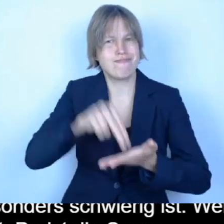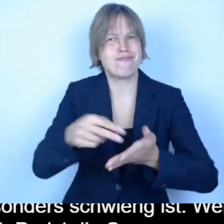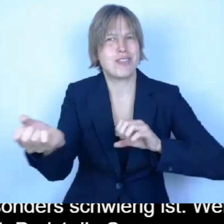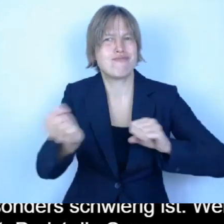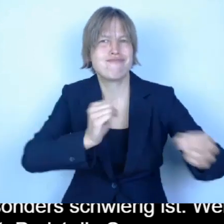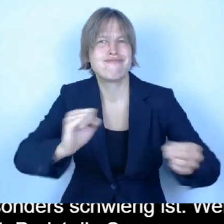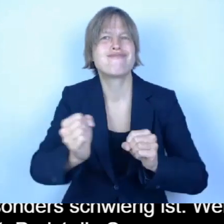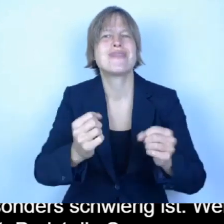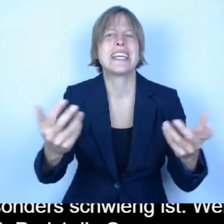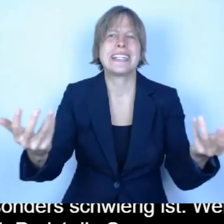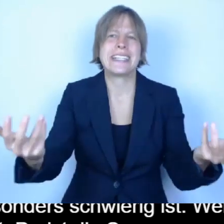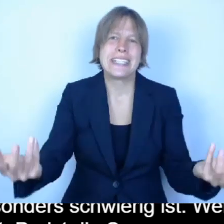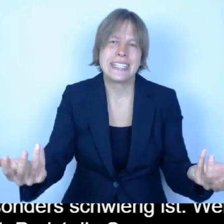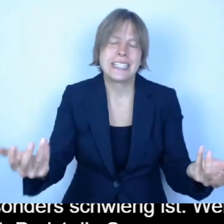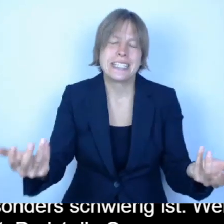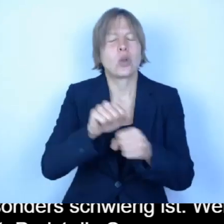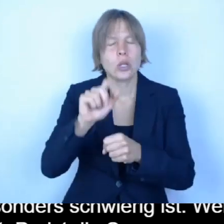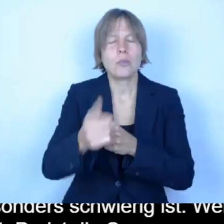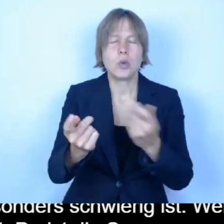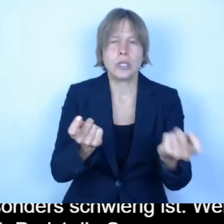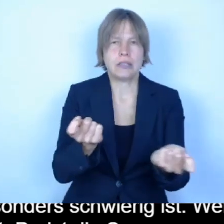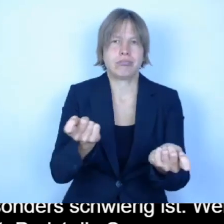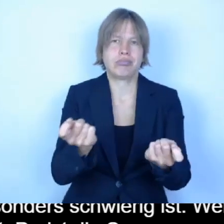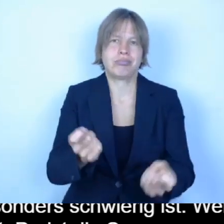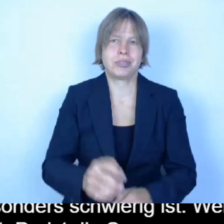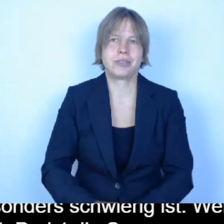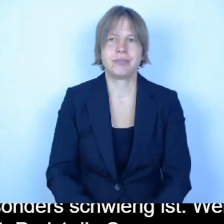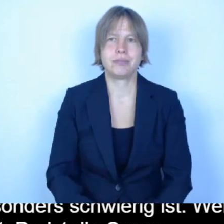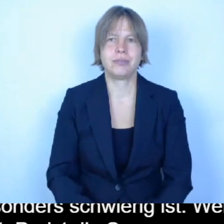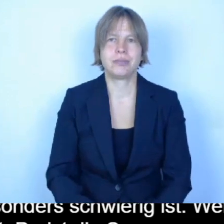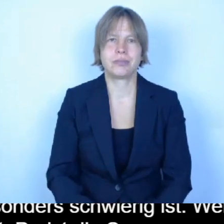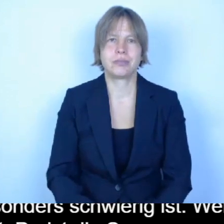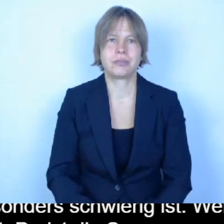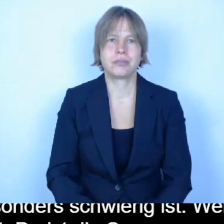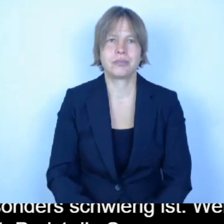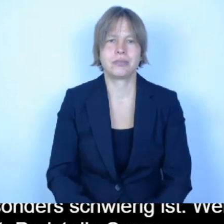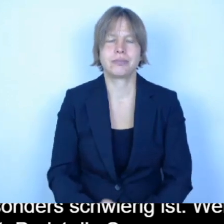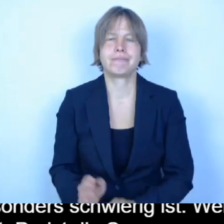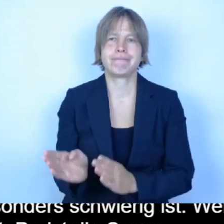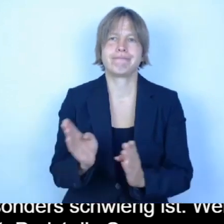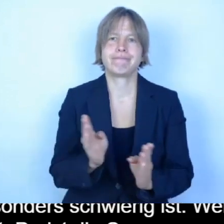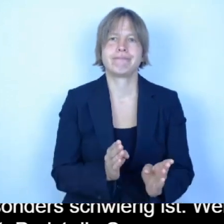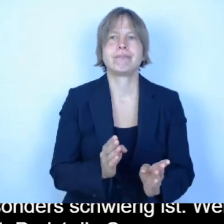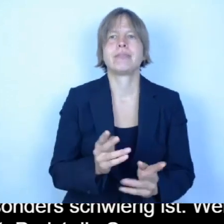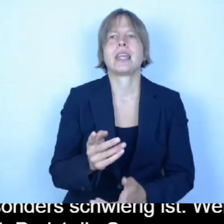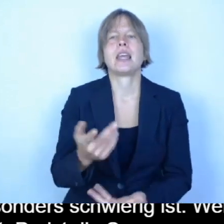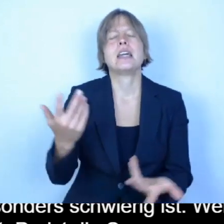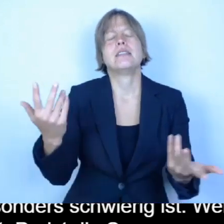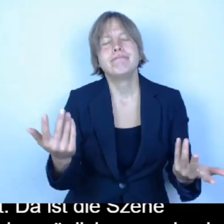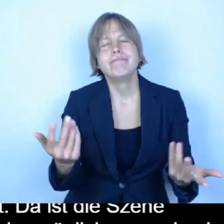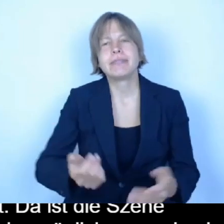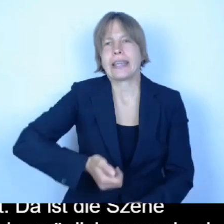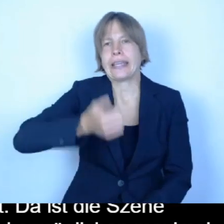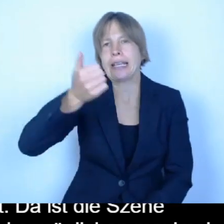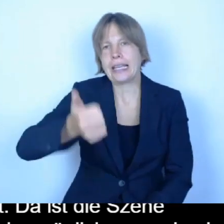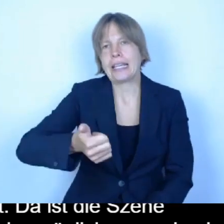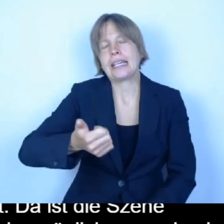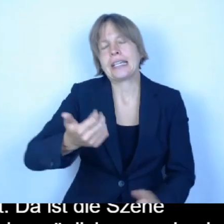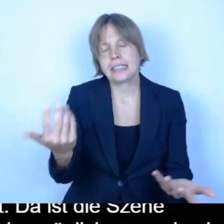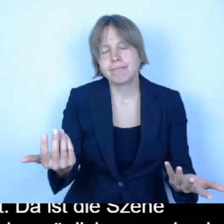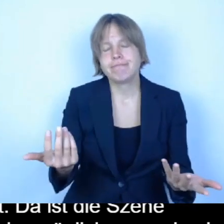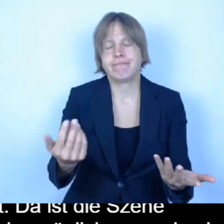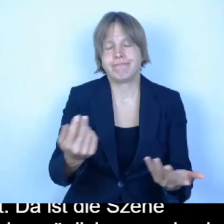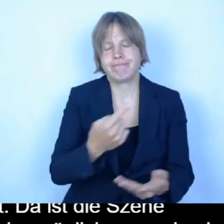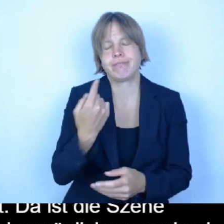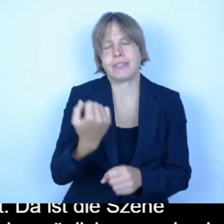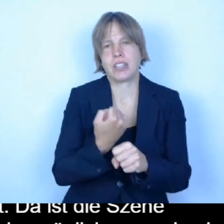wir heute machen, ist tatsächlich ein umfangreiches Programm, um für die nächsten Wochen und Monate und auch für eine längere